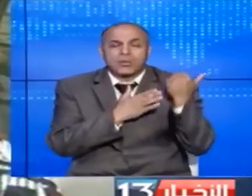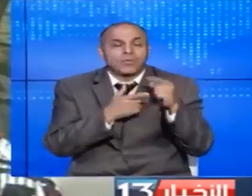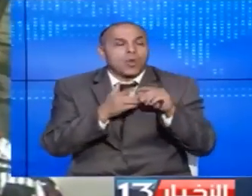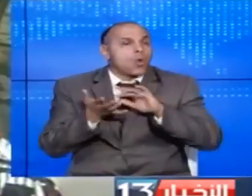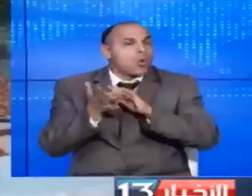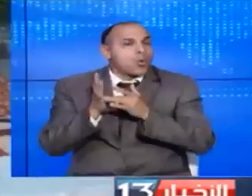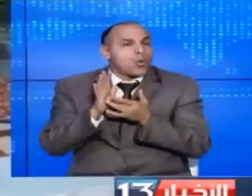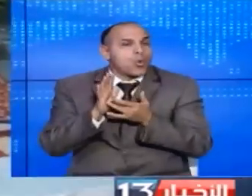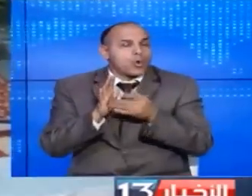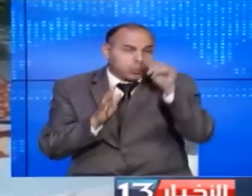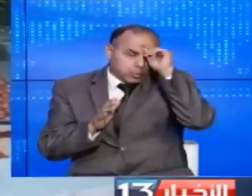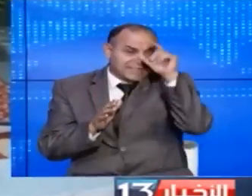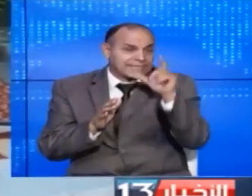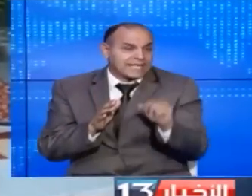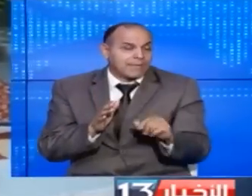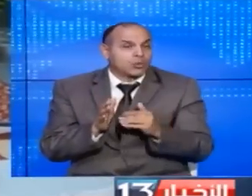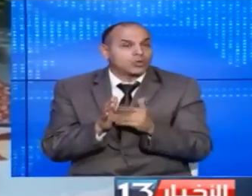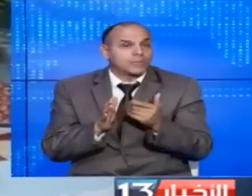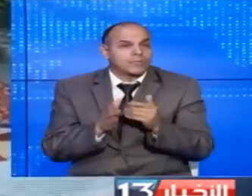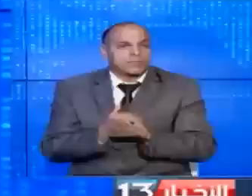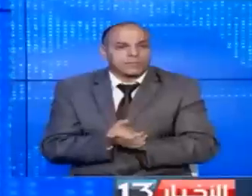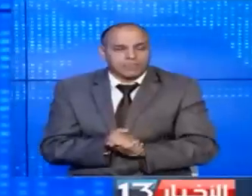كل مناطق الجمهوريه.